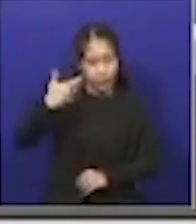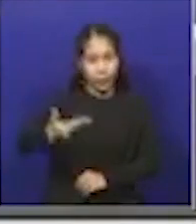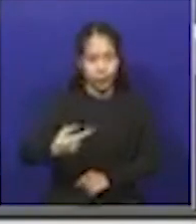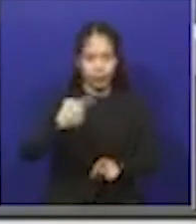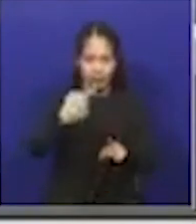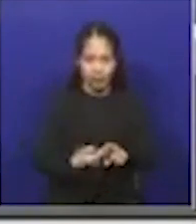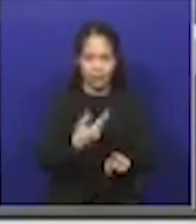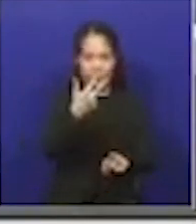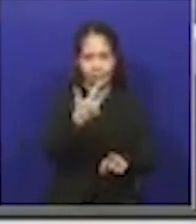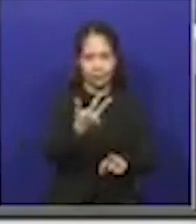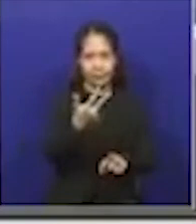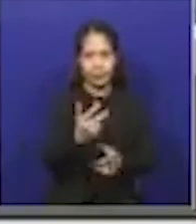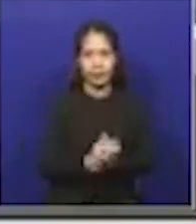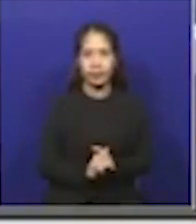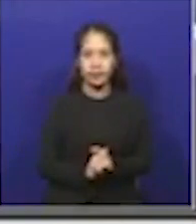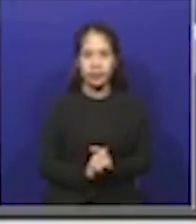มีนาคม